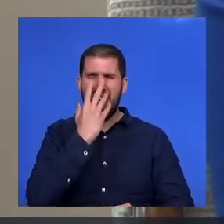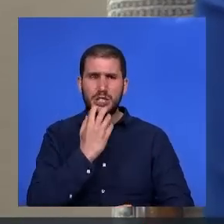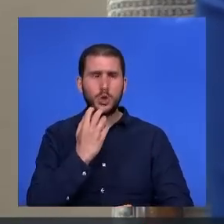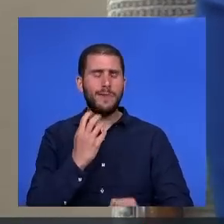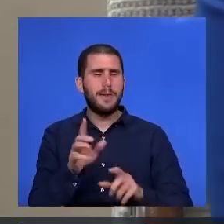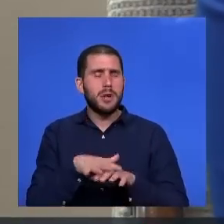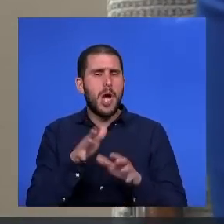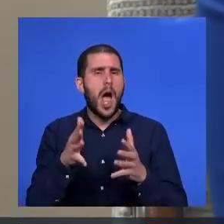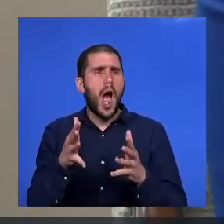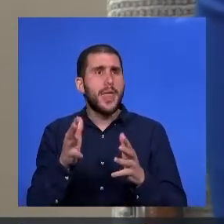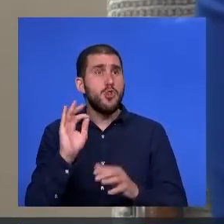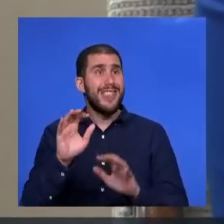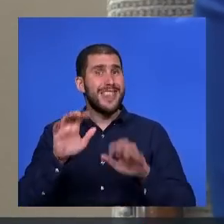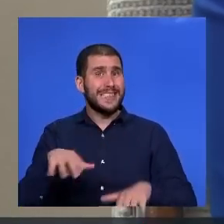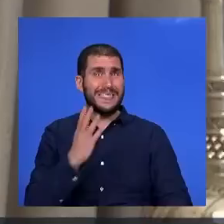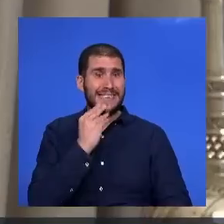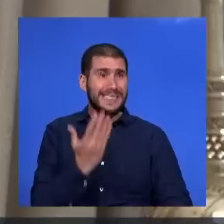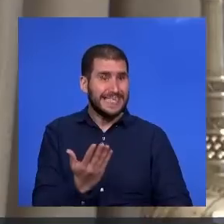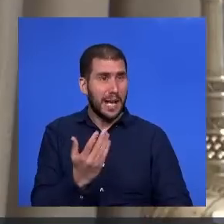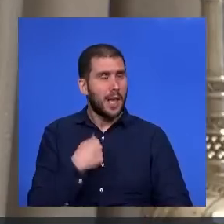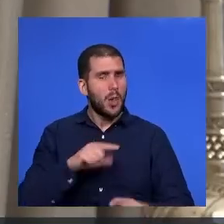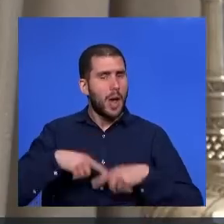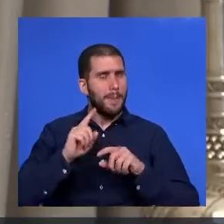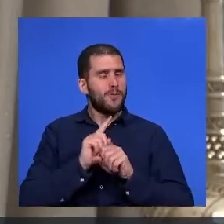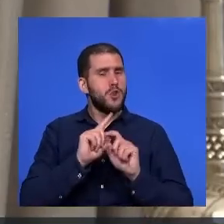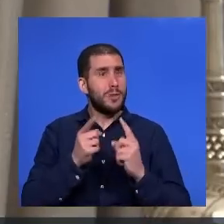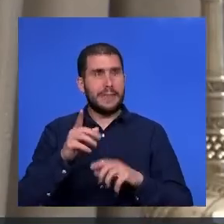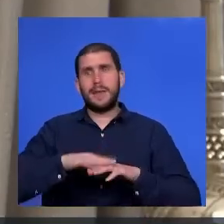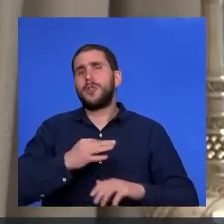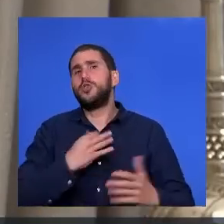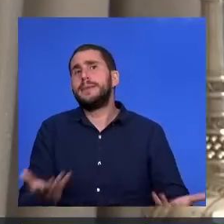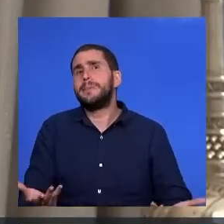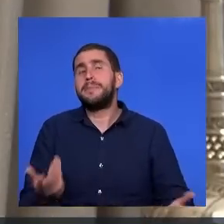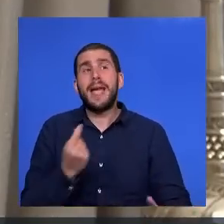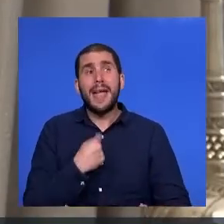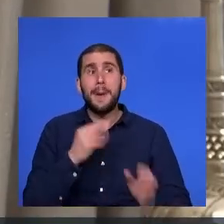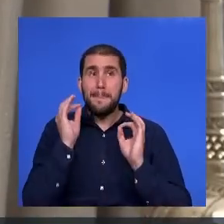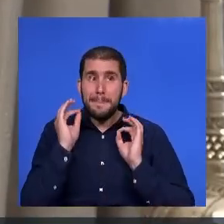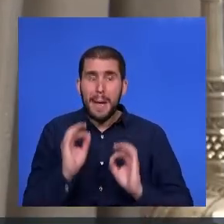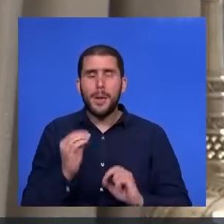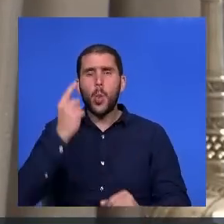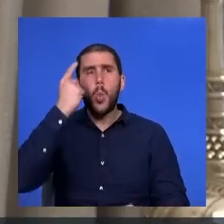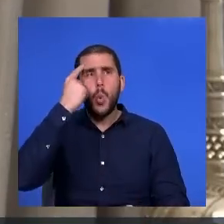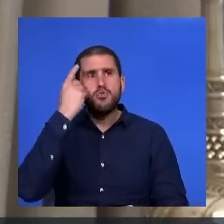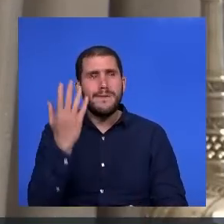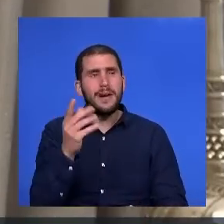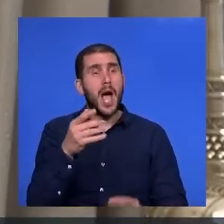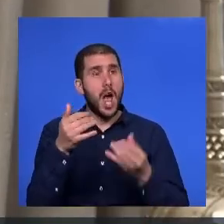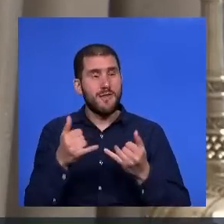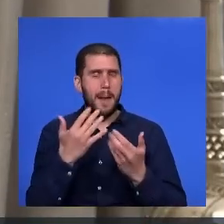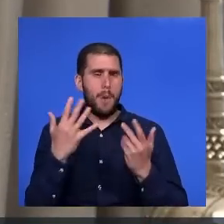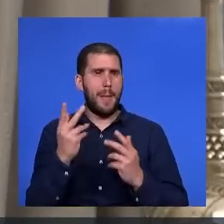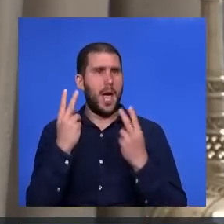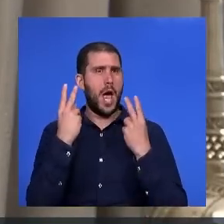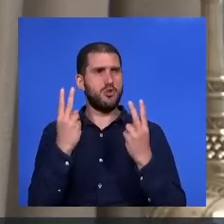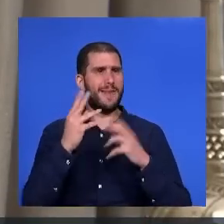חרד של נשיא מדינת ישראל. אנחנו חיים בתקופה אחרת. זה התפקיד שלי. אני באמת חושב שעכשיו ברור למה